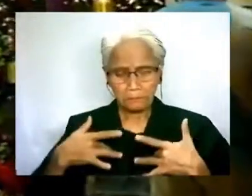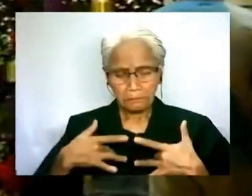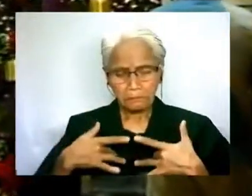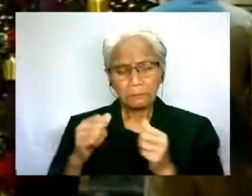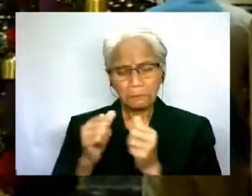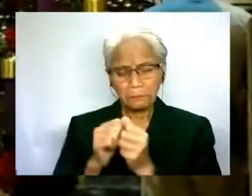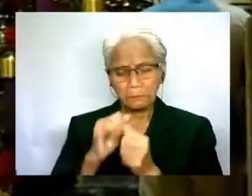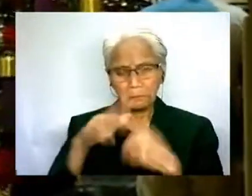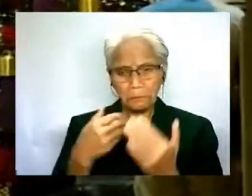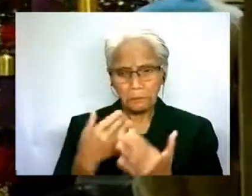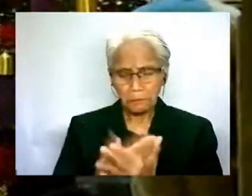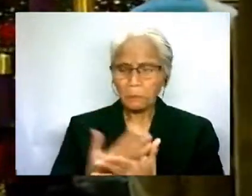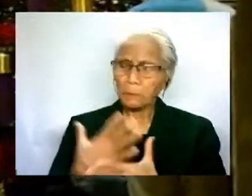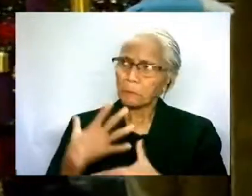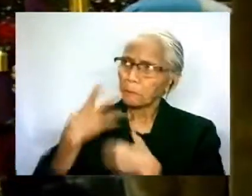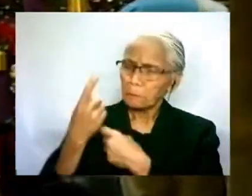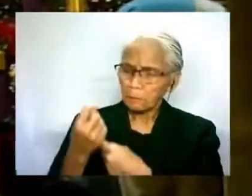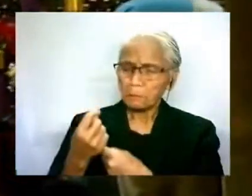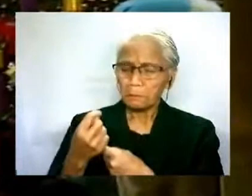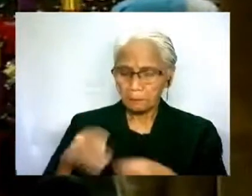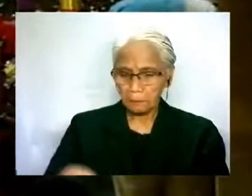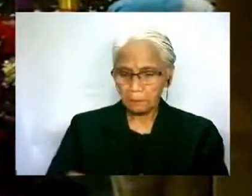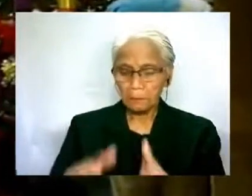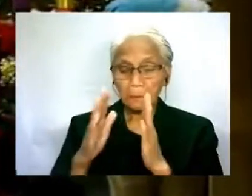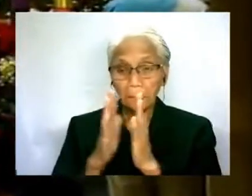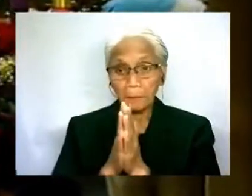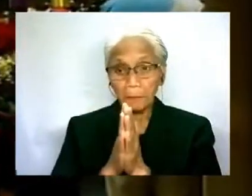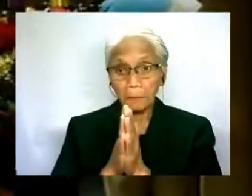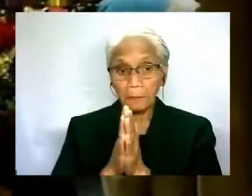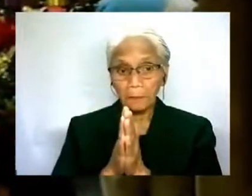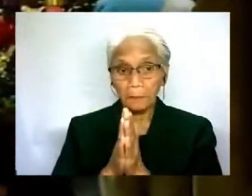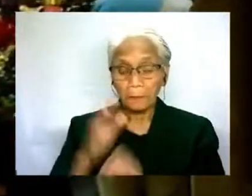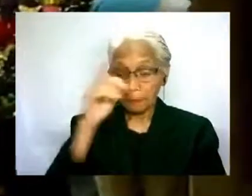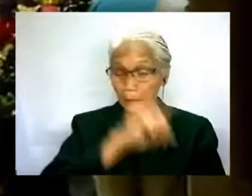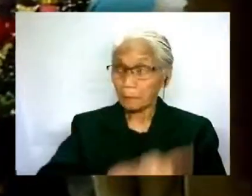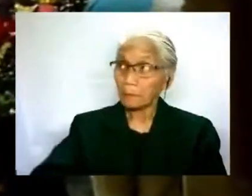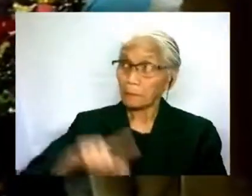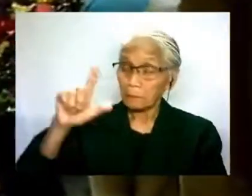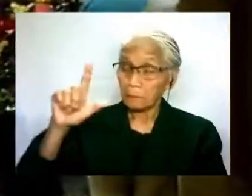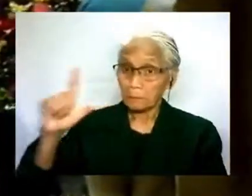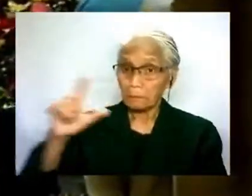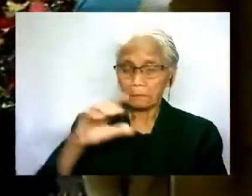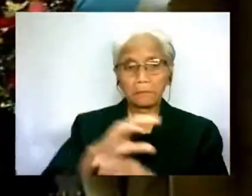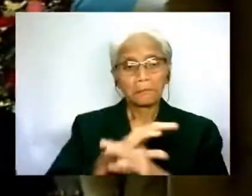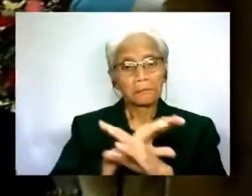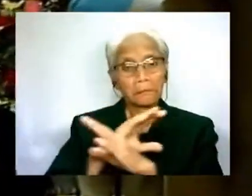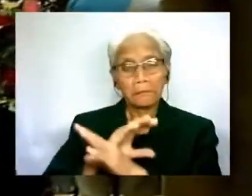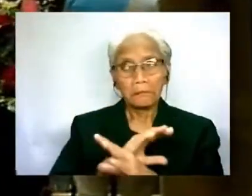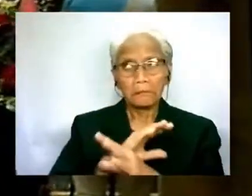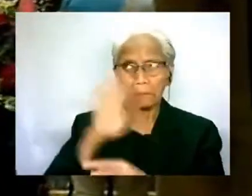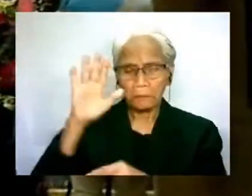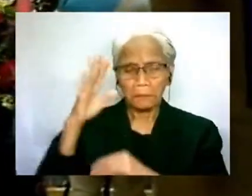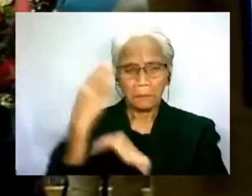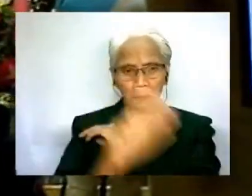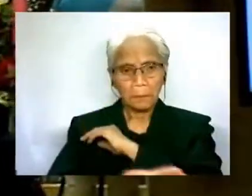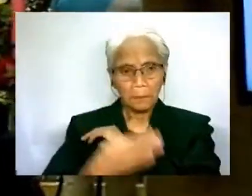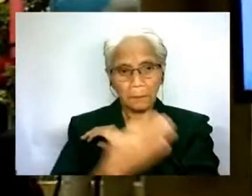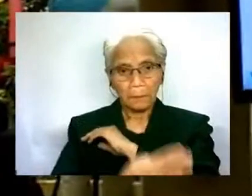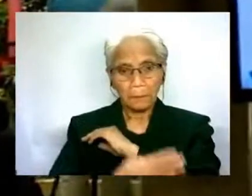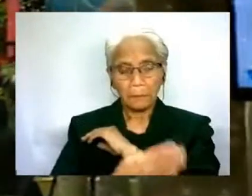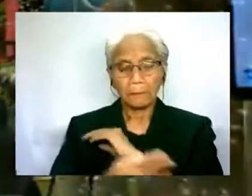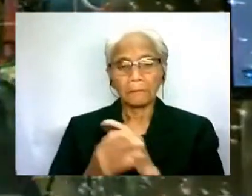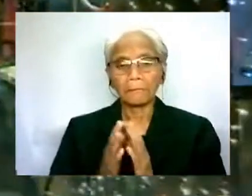sabihin, Panginoon, kupkupin mo ang iyong bayan. Panginoon, kupkupin mo ang